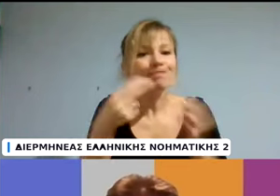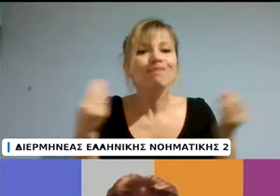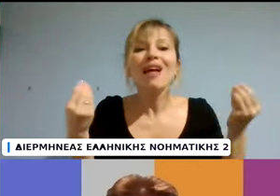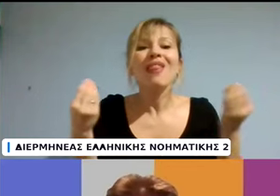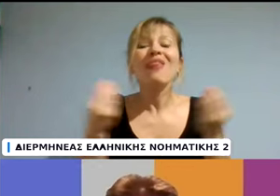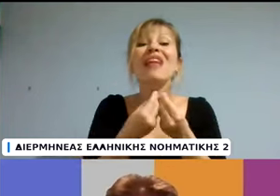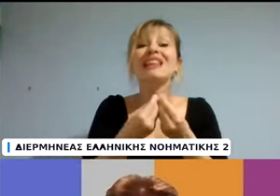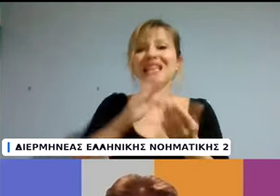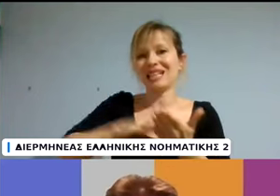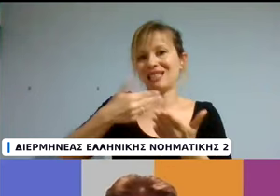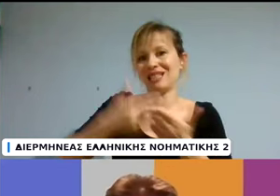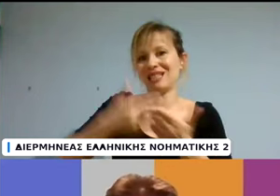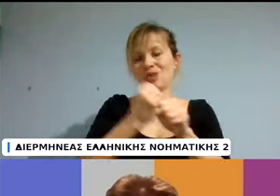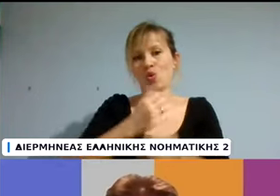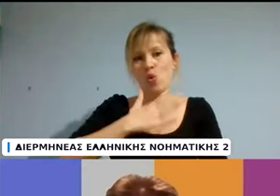μεταφραστικής εργασίας.